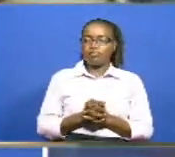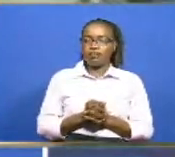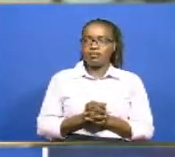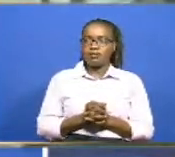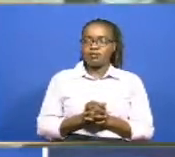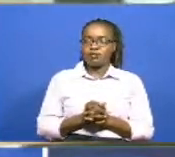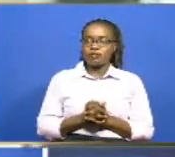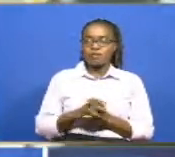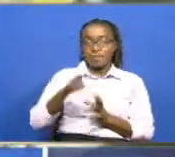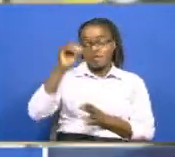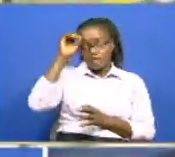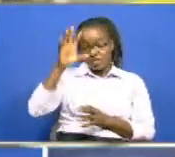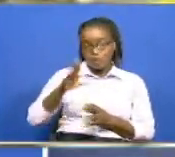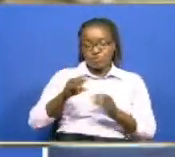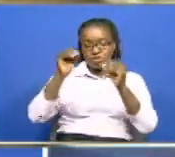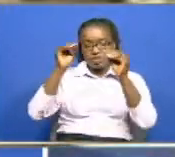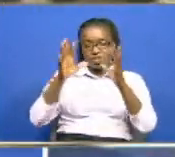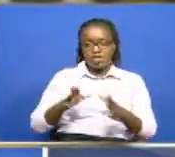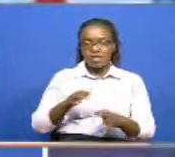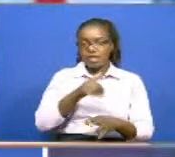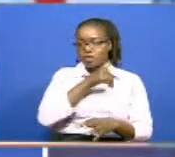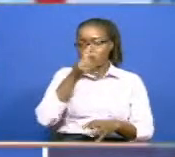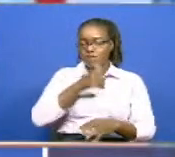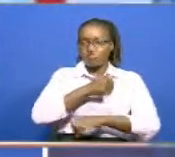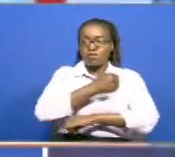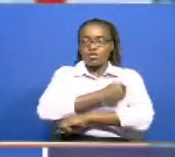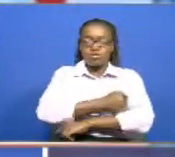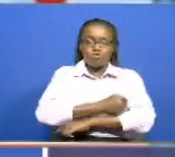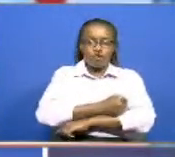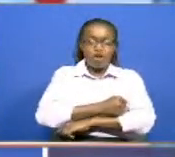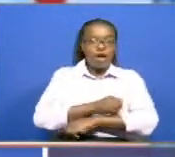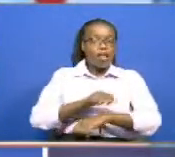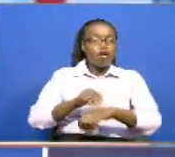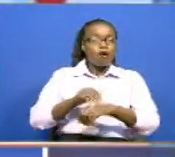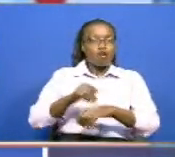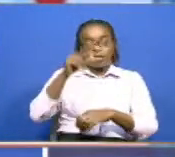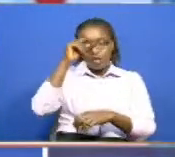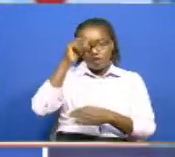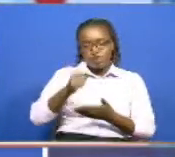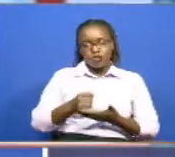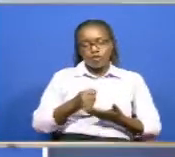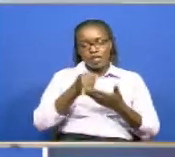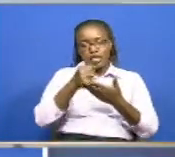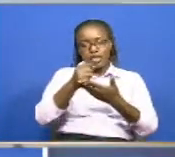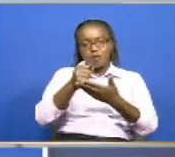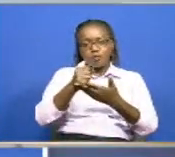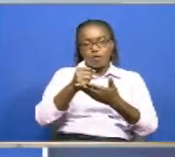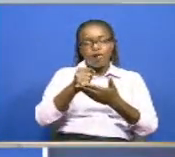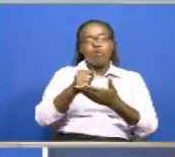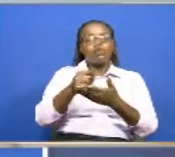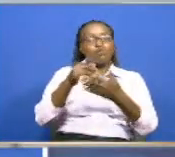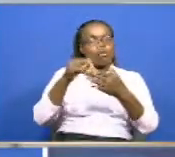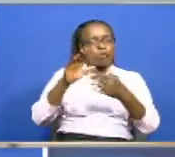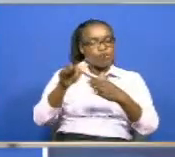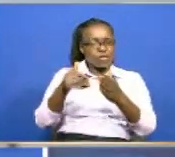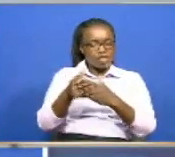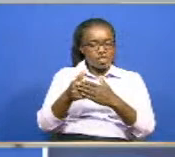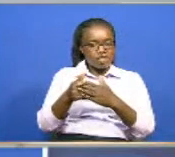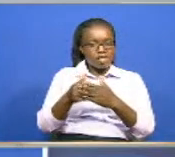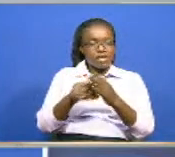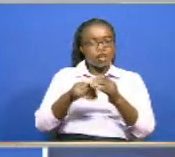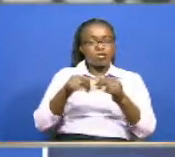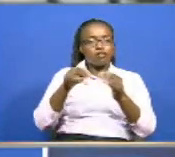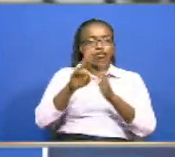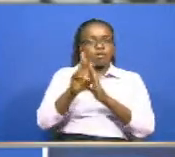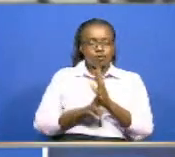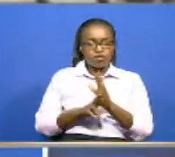Huko Kiambu, walimu katika shule za kibinafsi walitoa wito kwa serikali iwasaidie kuafikia kanuni zilizowekwa kuhusu ugonjwa wa